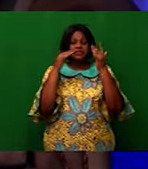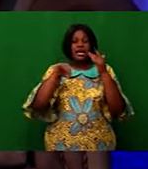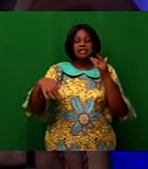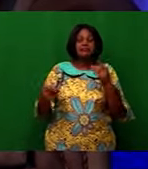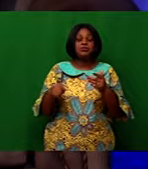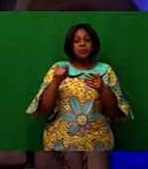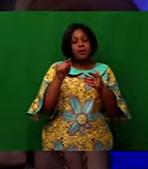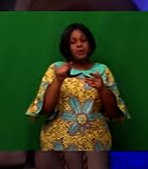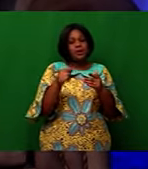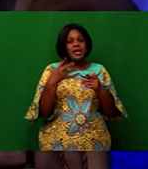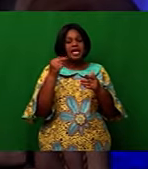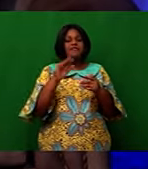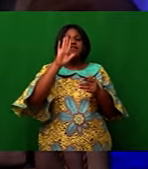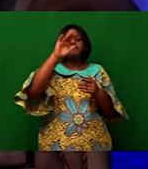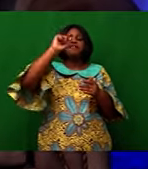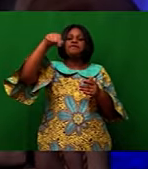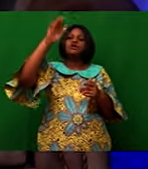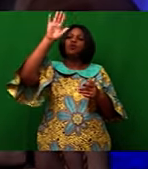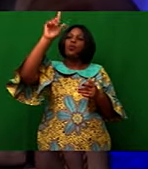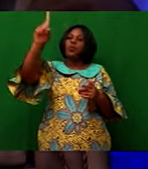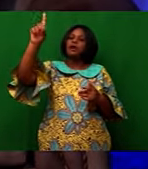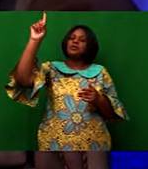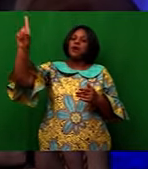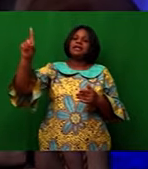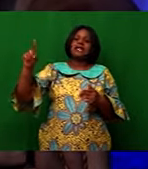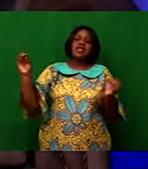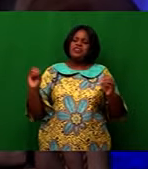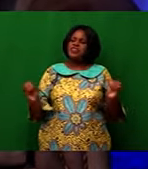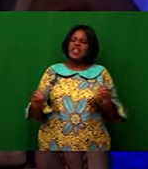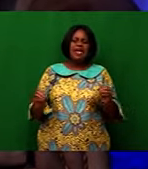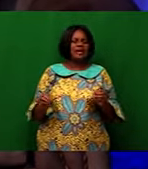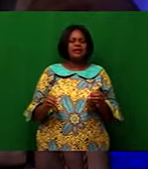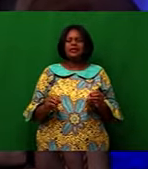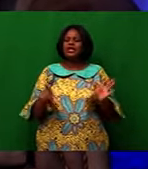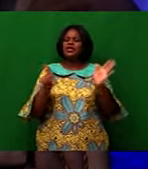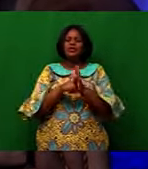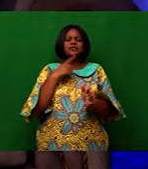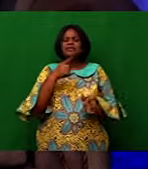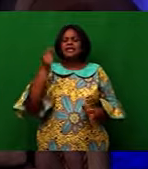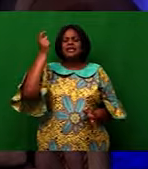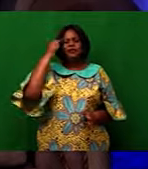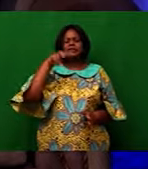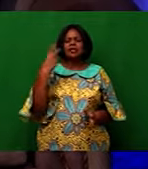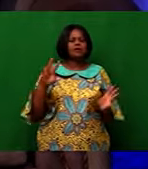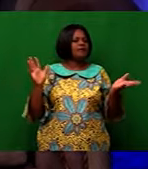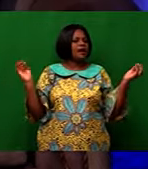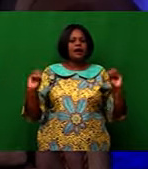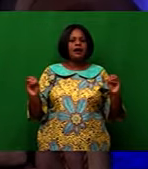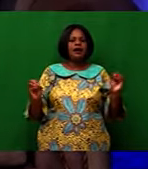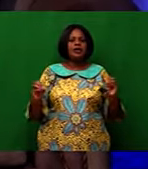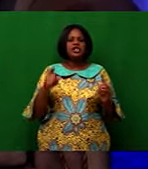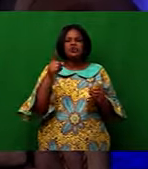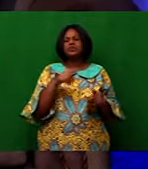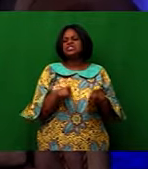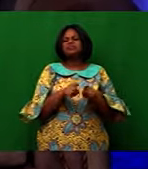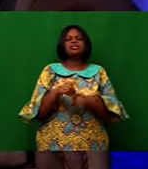murume wakuroora uyani 5.11 haupo hauzikanwe unotonziwo uri vamwe vepfambi dzake